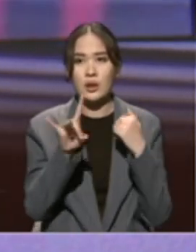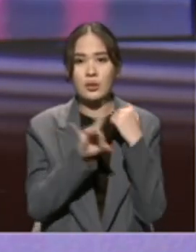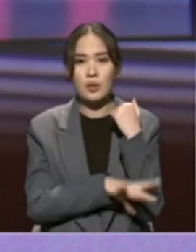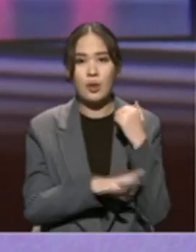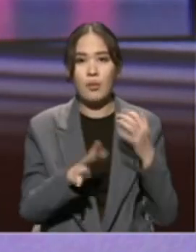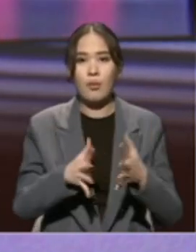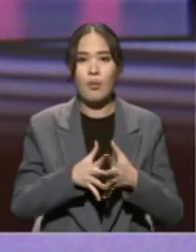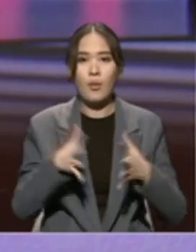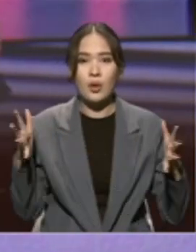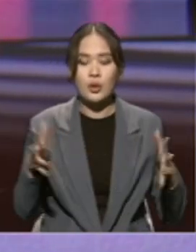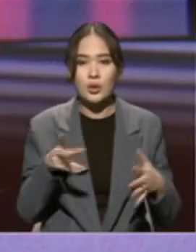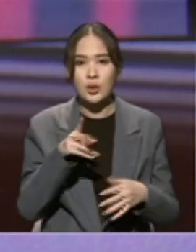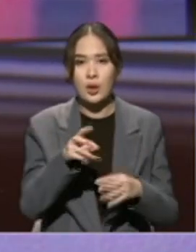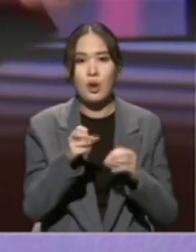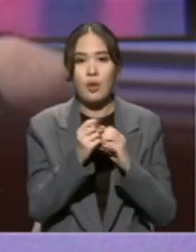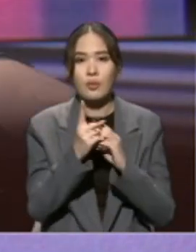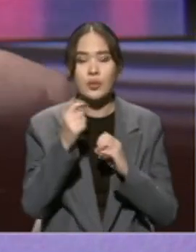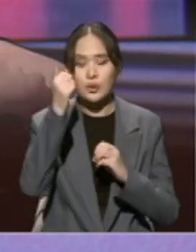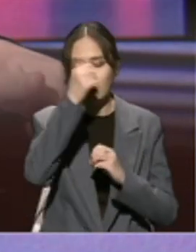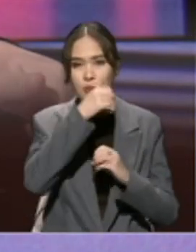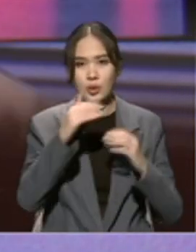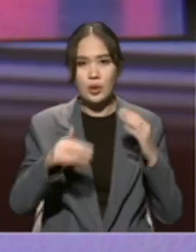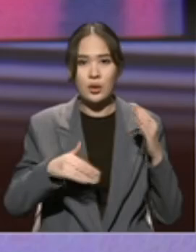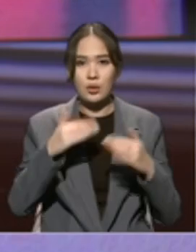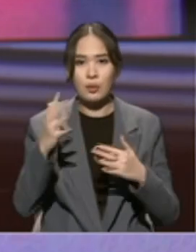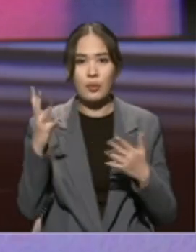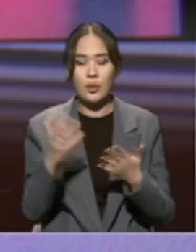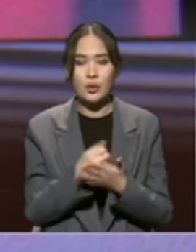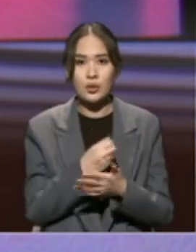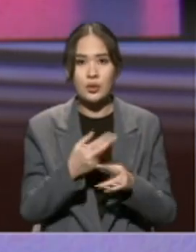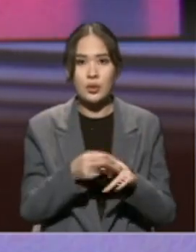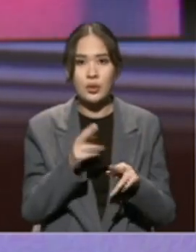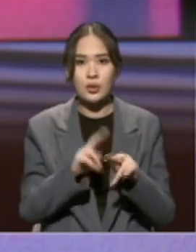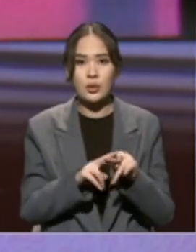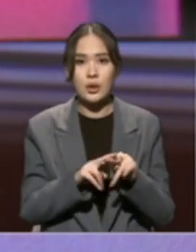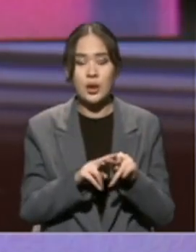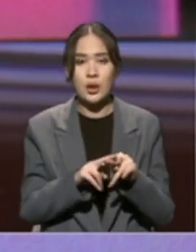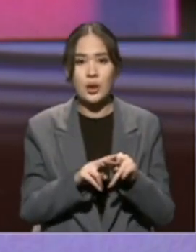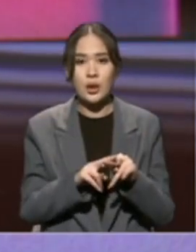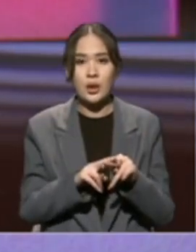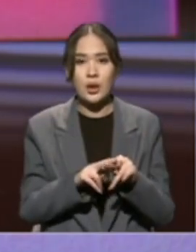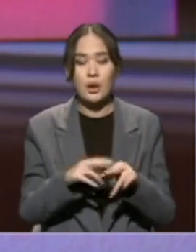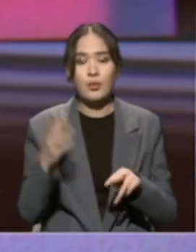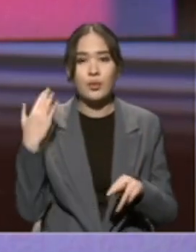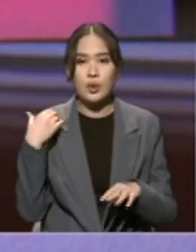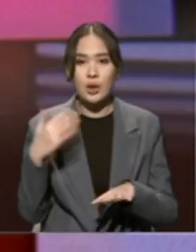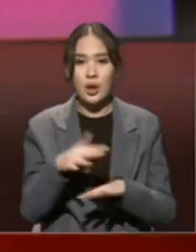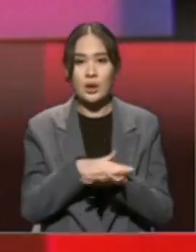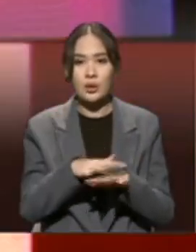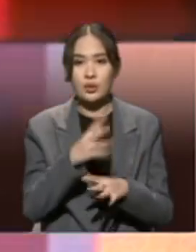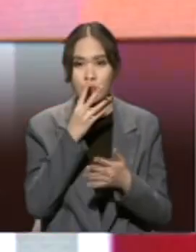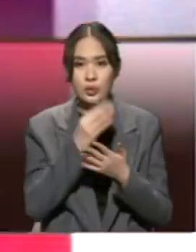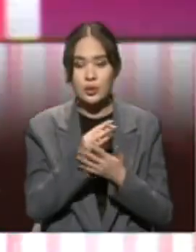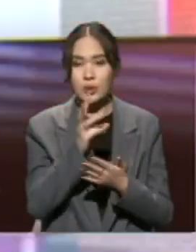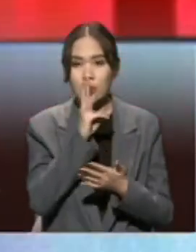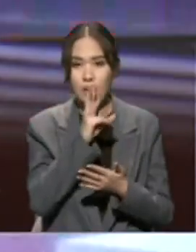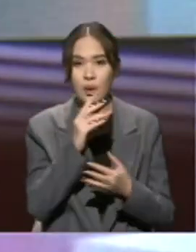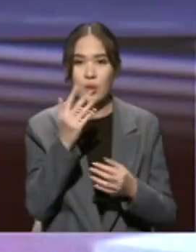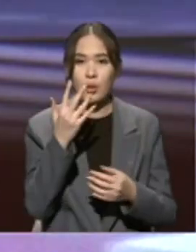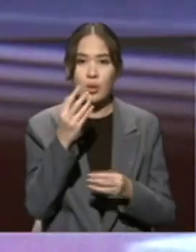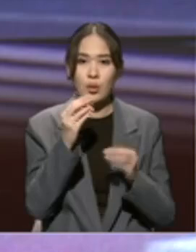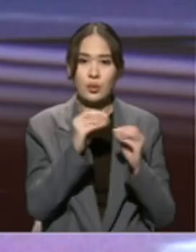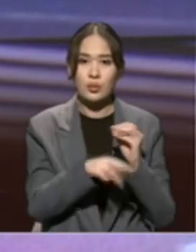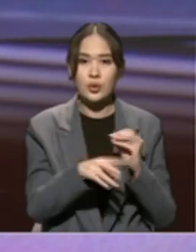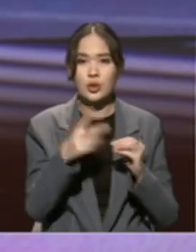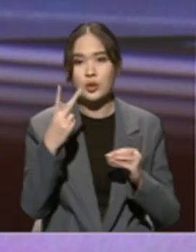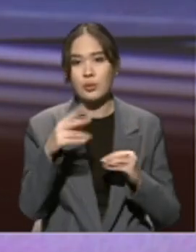кетті. 2011 жылдың деңгейіне түсіп кеттік. Бұл дегенімізде мынау бұрын халық өзінің айлығынан бір 10 мың теңге, 20 мың,